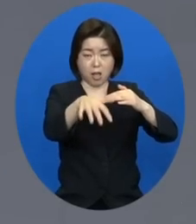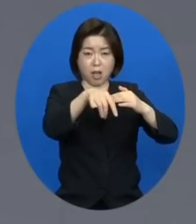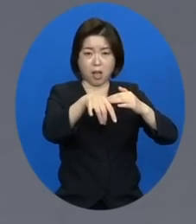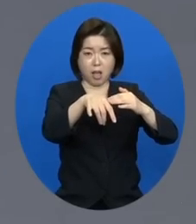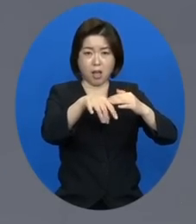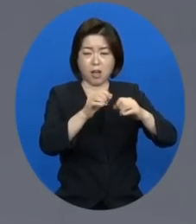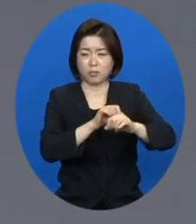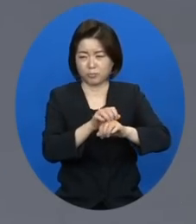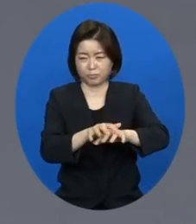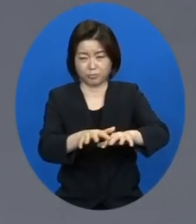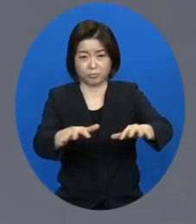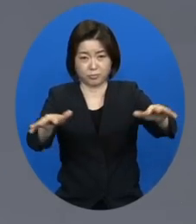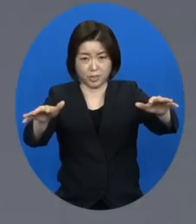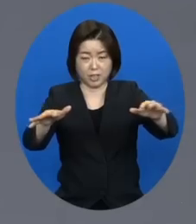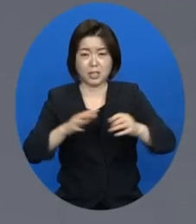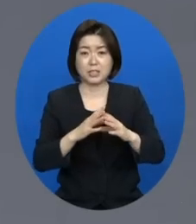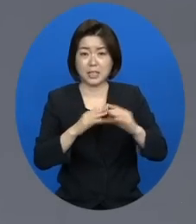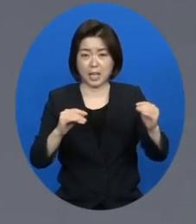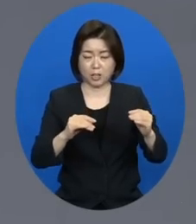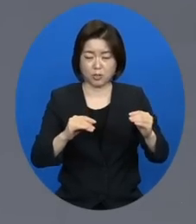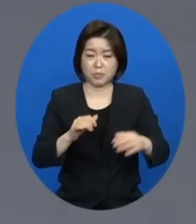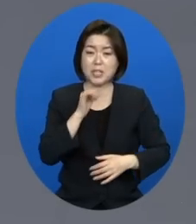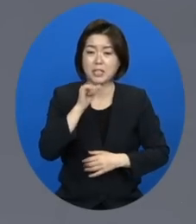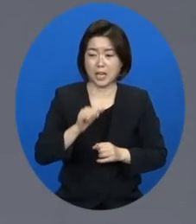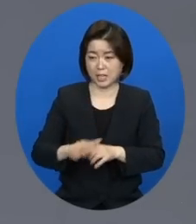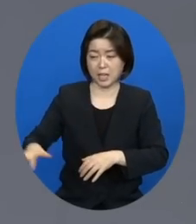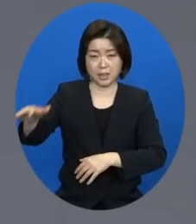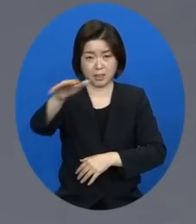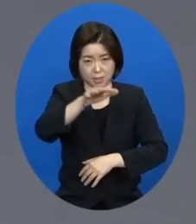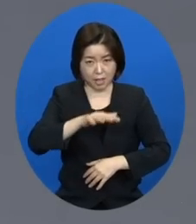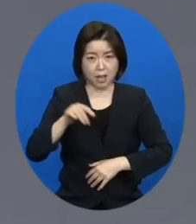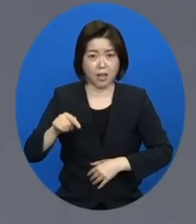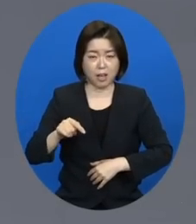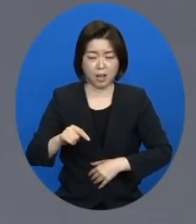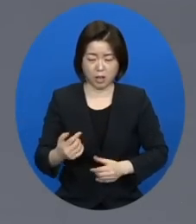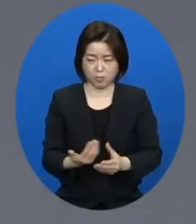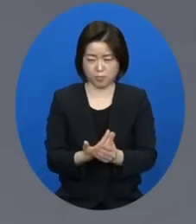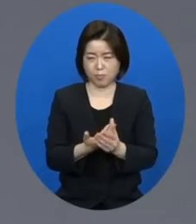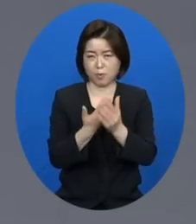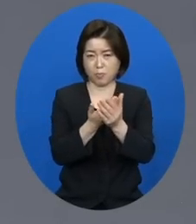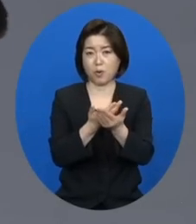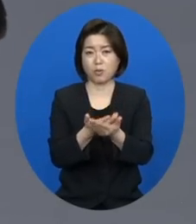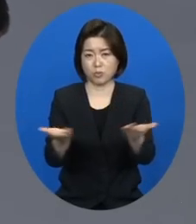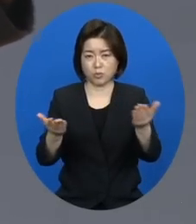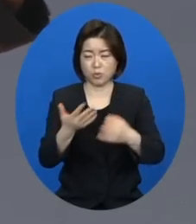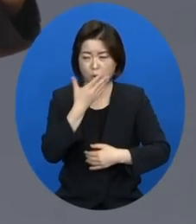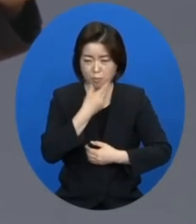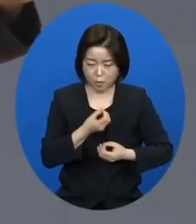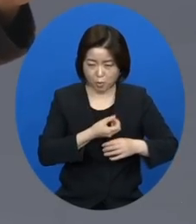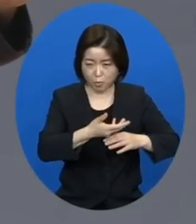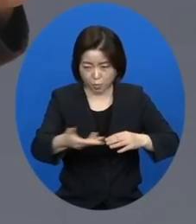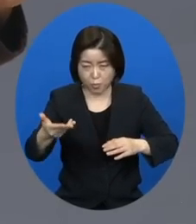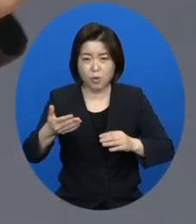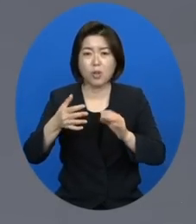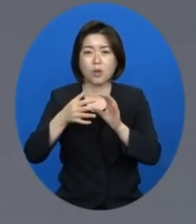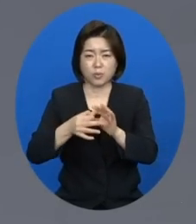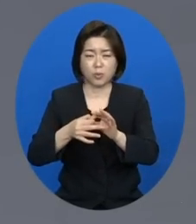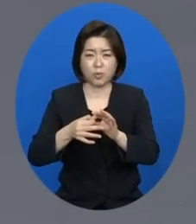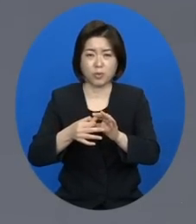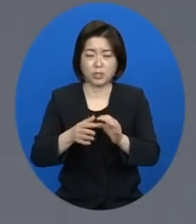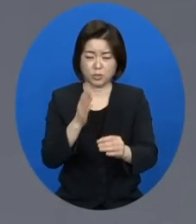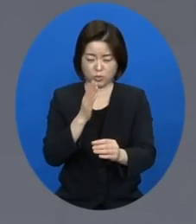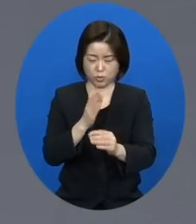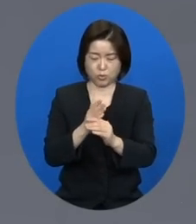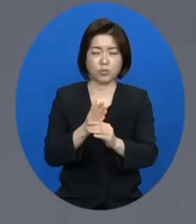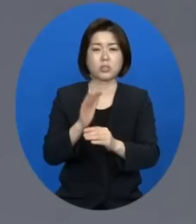애굽 전역과 그 이 가나안 일대를 번성케 하고 복을 흘려보내는 그